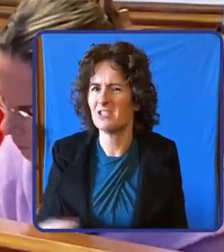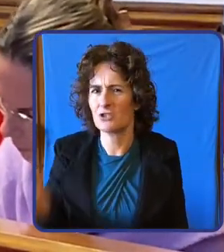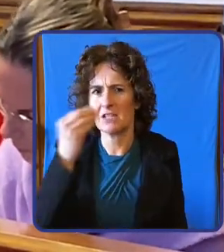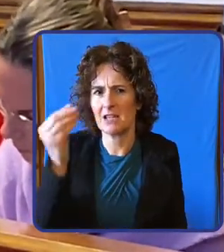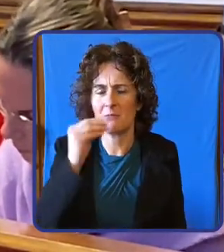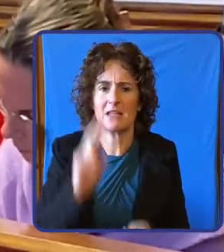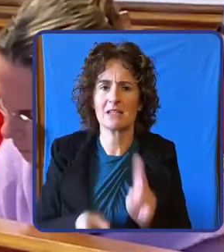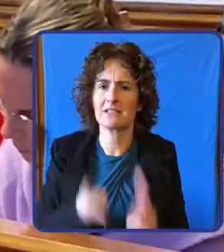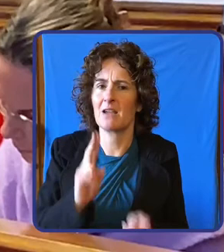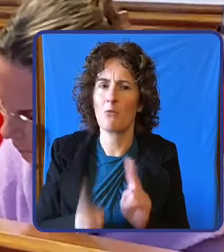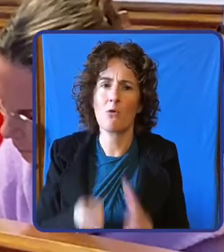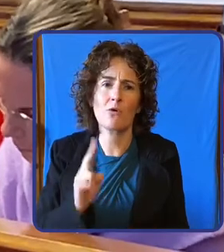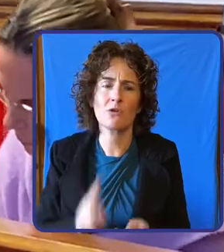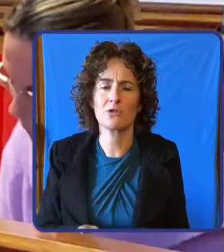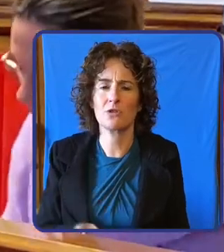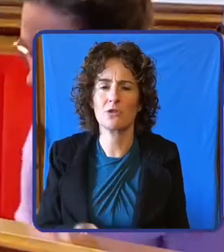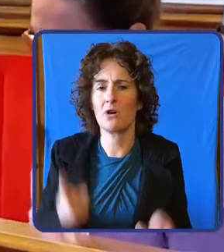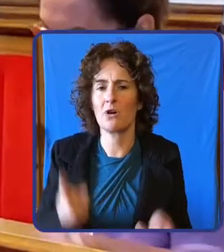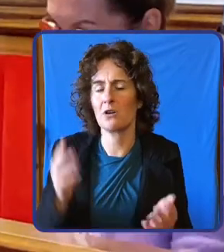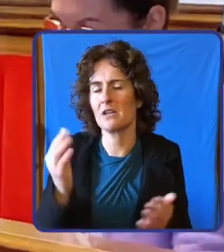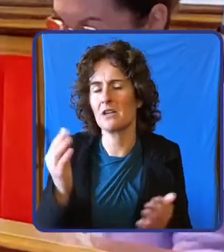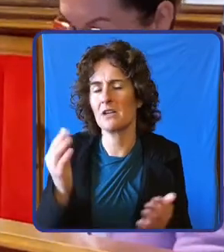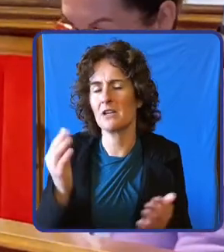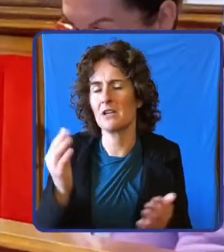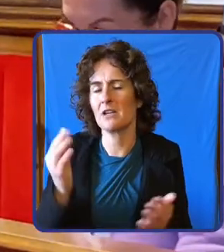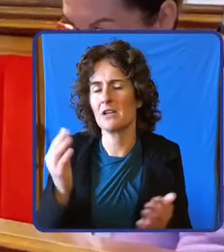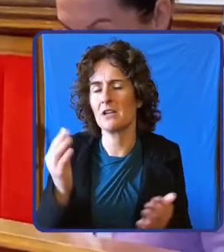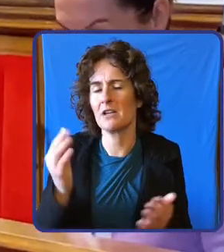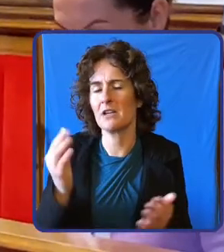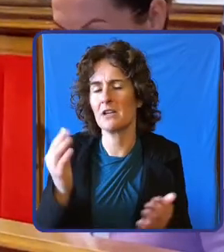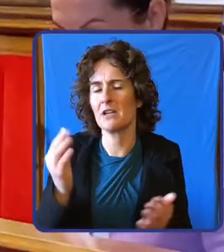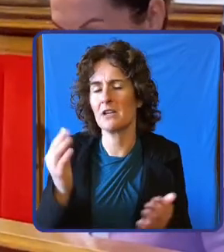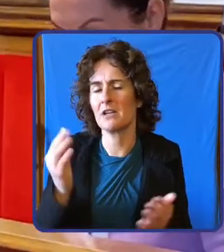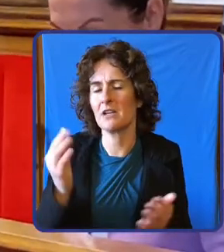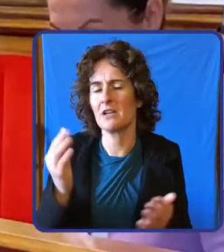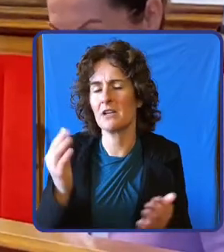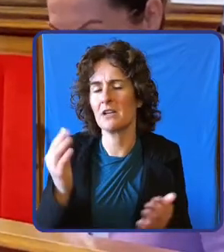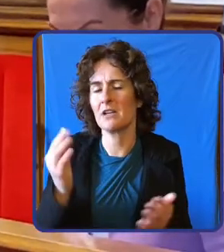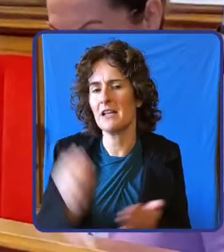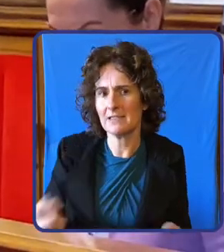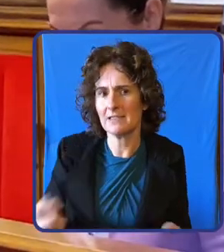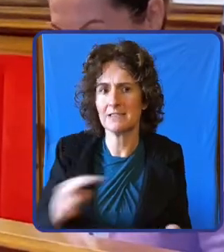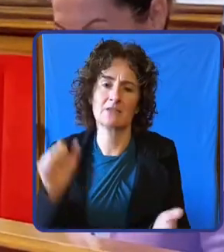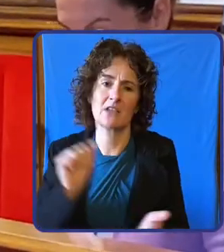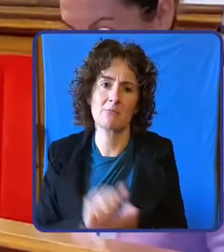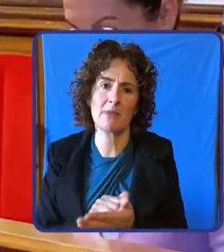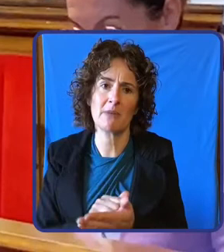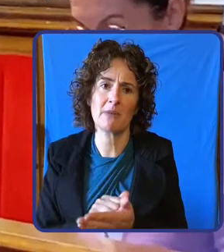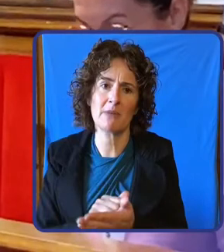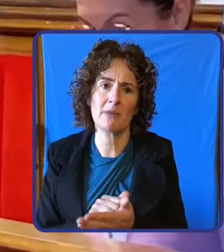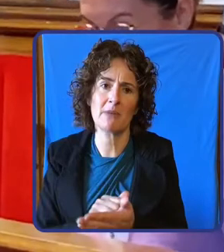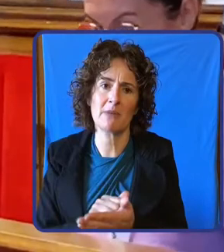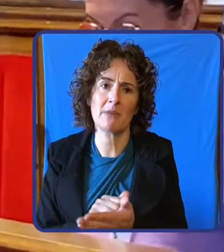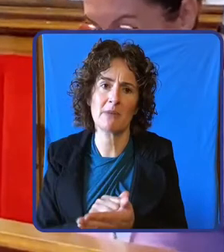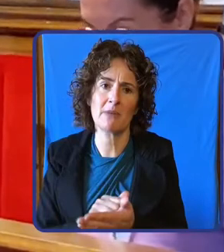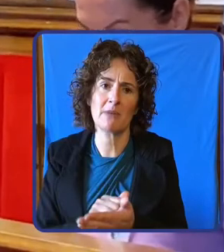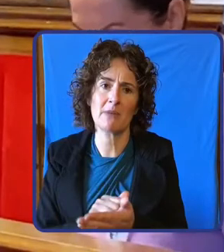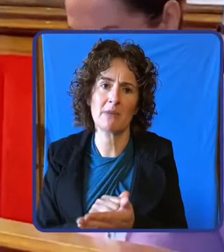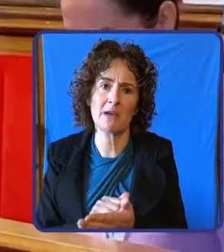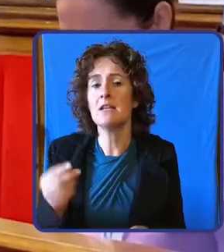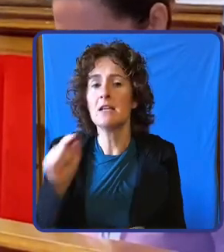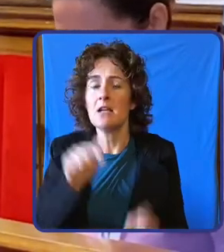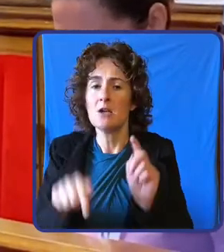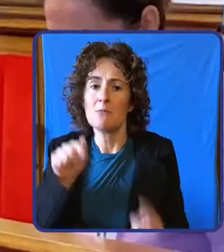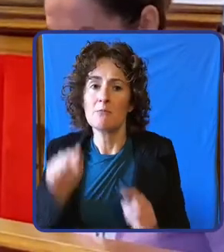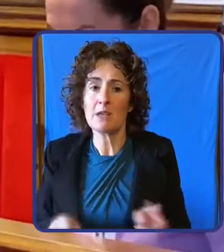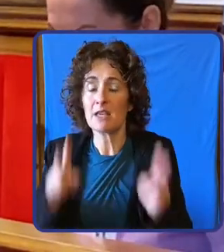ilyet hogy lehet egyáltalán betervezni. Ráadásul, hogyha visszamegyünk arra, hogy a tervezett beruházás, miket találunk, például a Tóth Malom és a